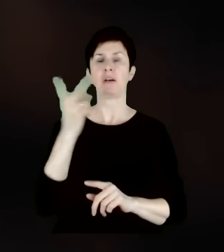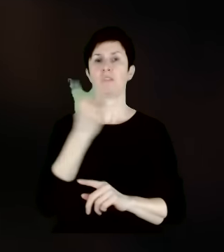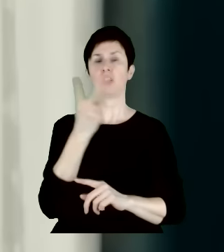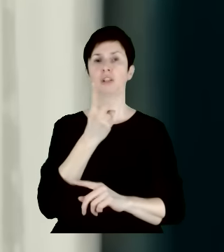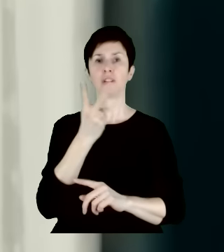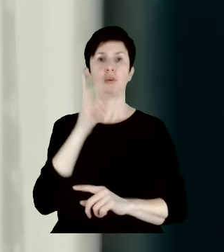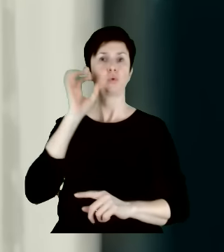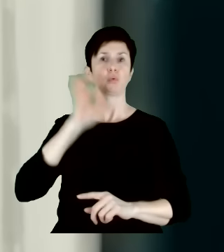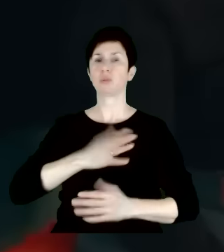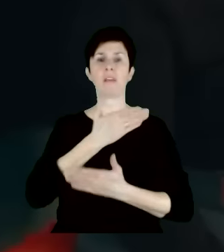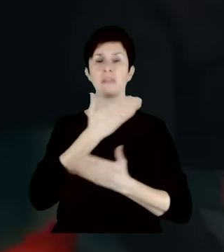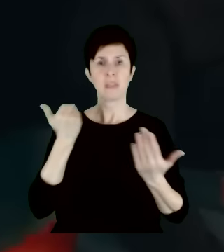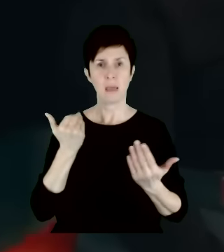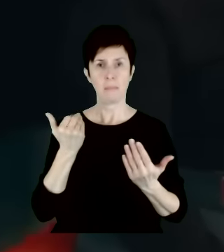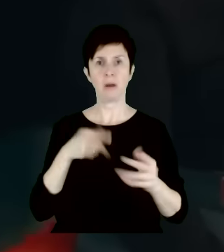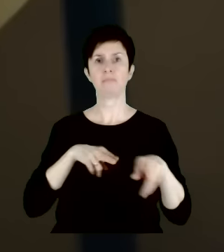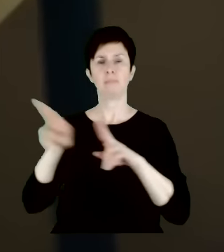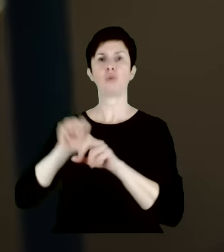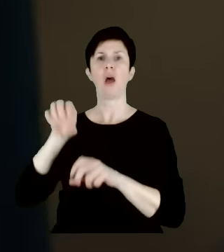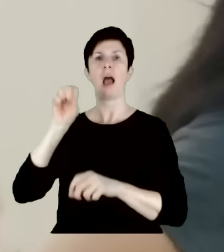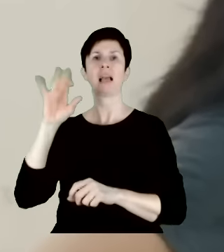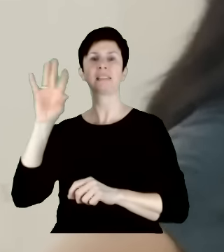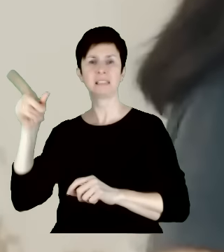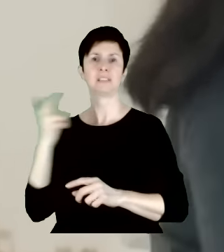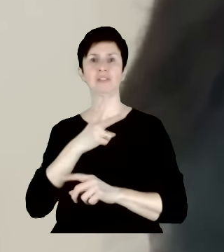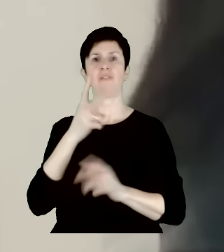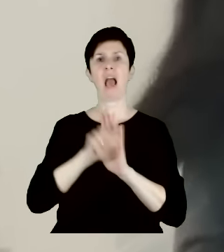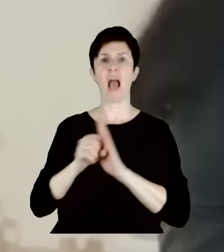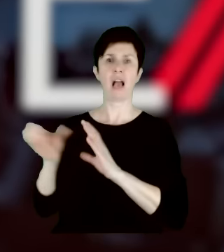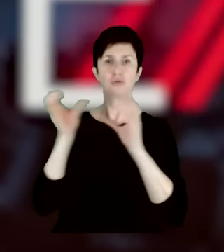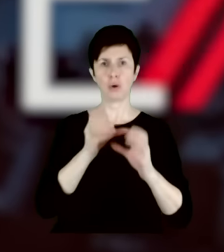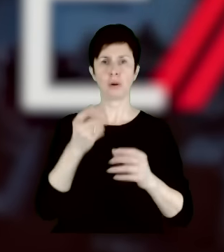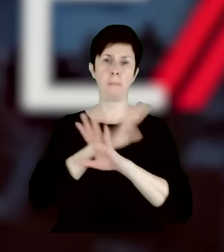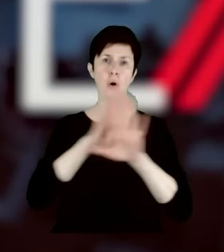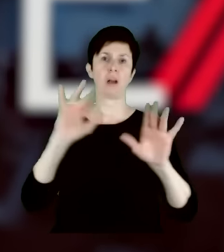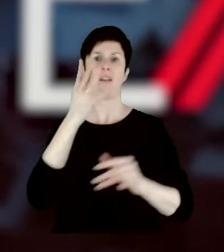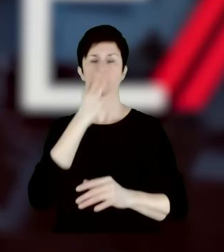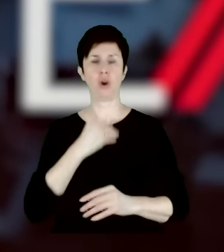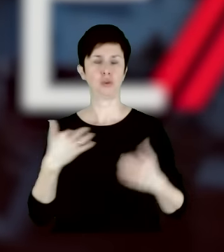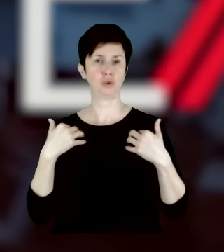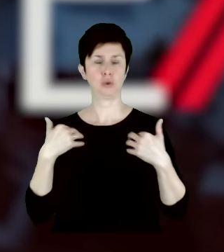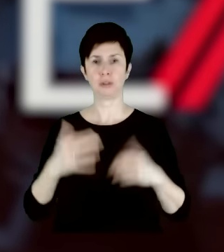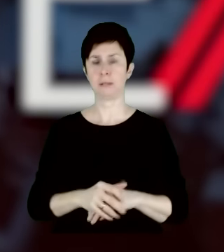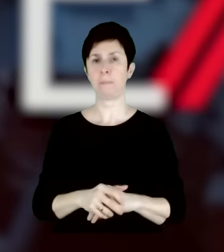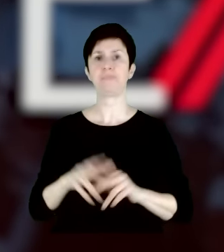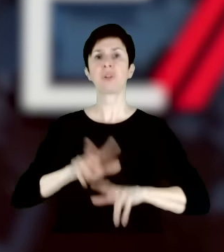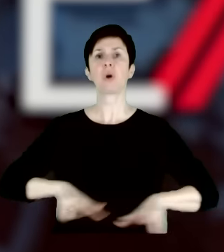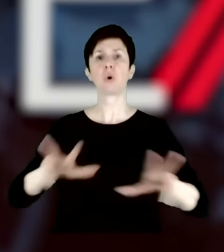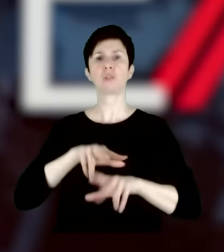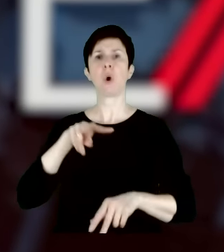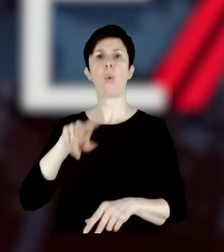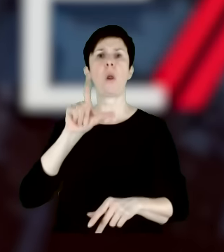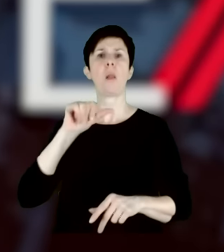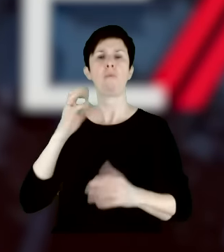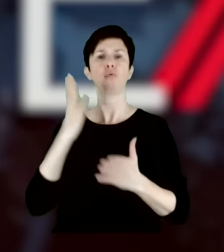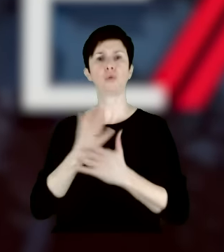Olfy, które dołączyły do ISIS. Produkcja trafi do polskich kin 15 marca. O rodzinie Ulmów już w Ekspresie Republiki było, ale